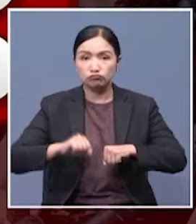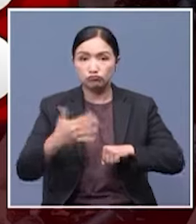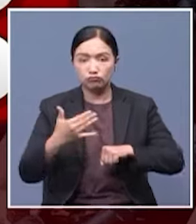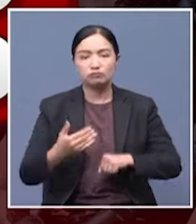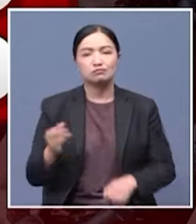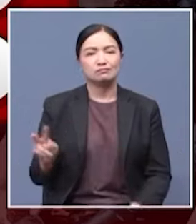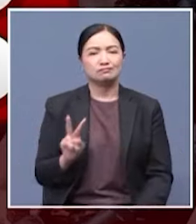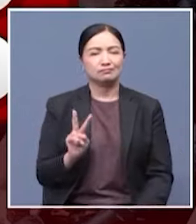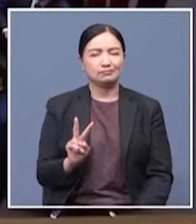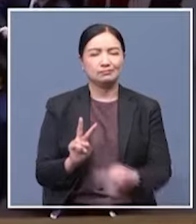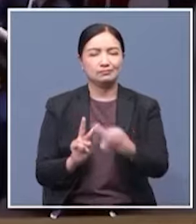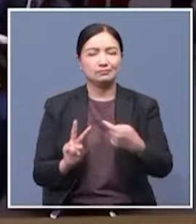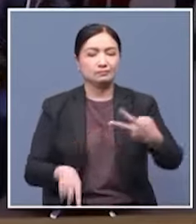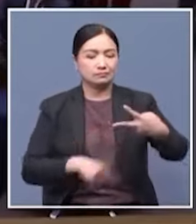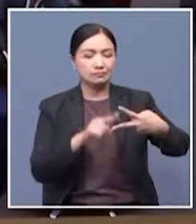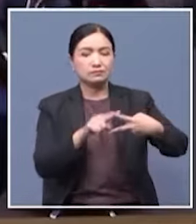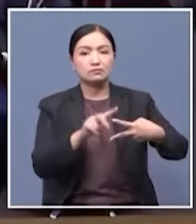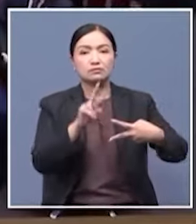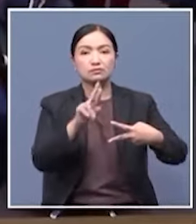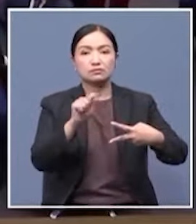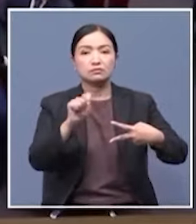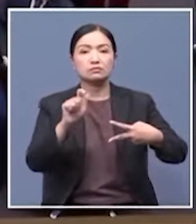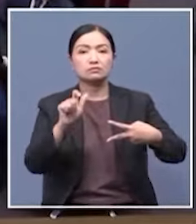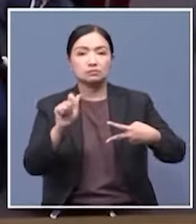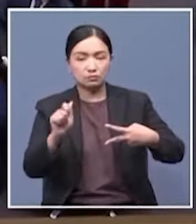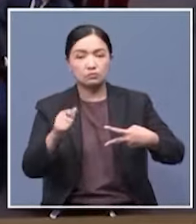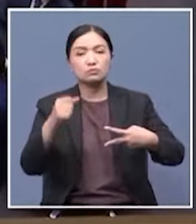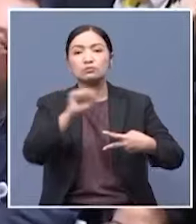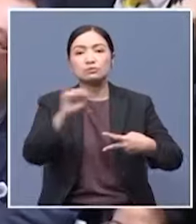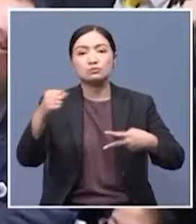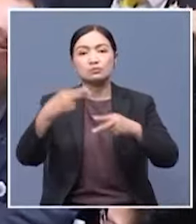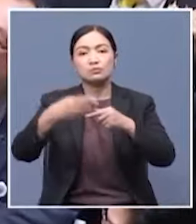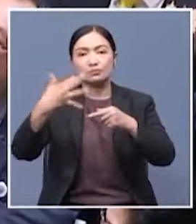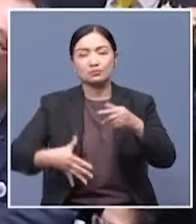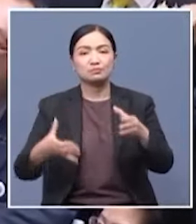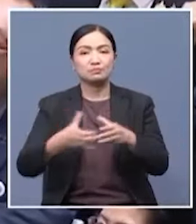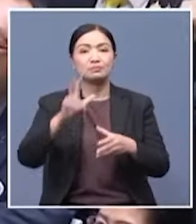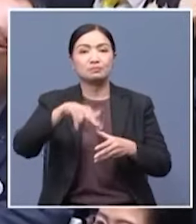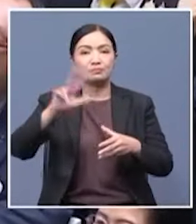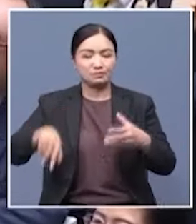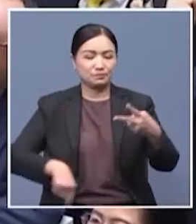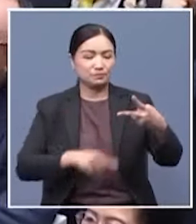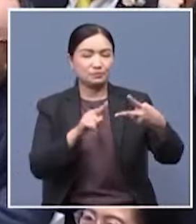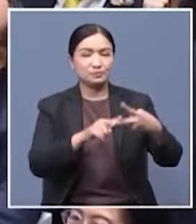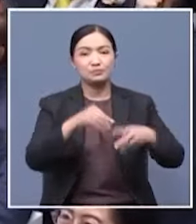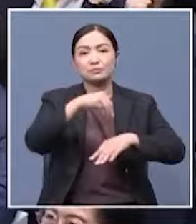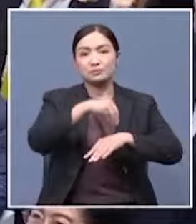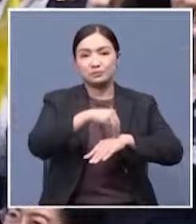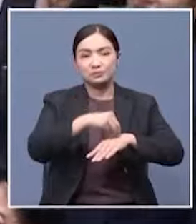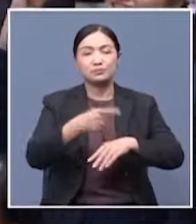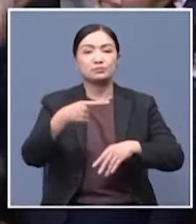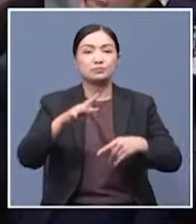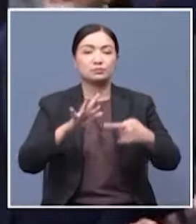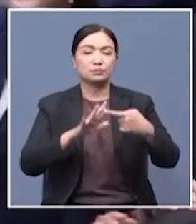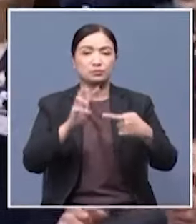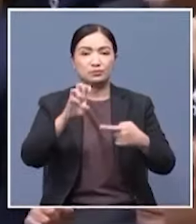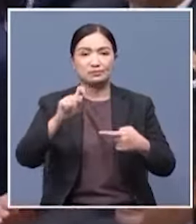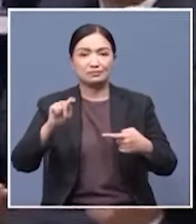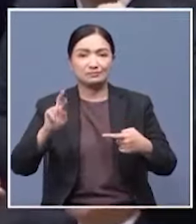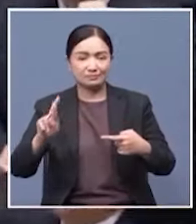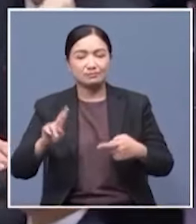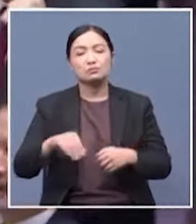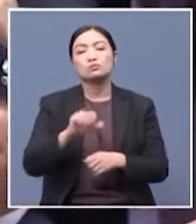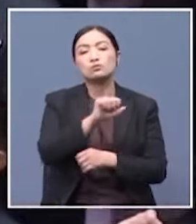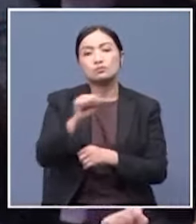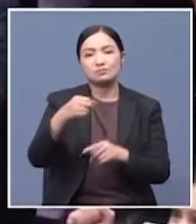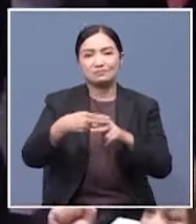2คนครับคือร้อยตำรวจเอกเฉลิมอยู่บำรุงนะครับส.สบัญชีรายชื่อจากพรรคเพื่อไทยและพลเอกประวิตรวงษ์สุวรรสสบัญชี